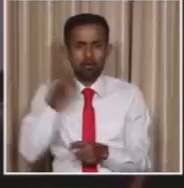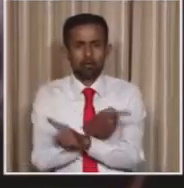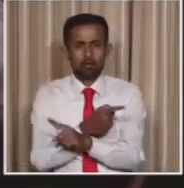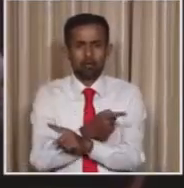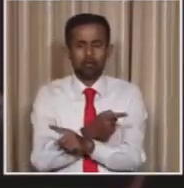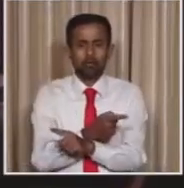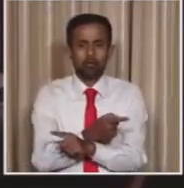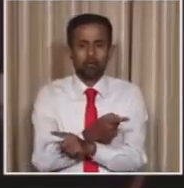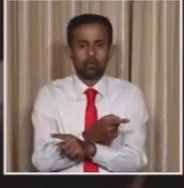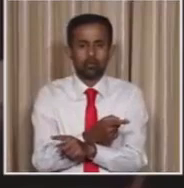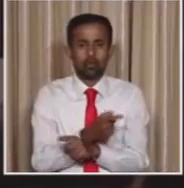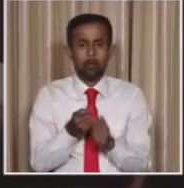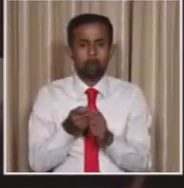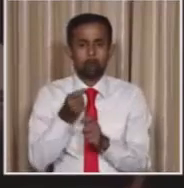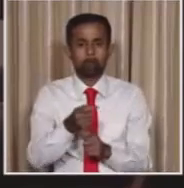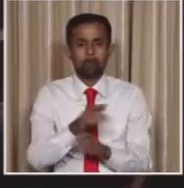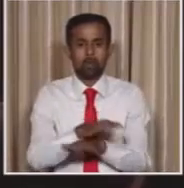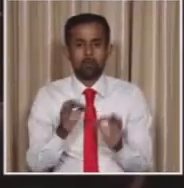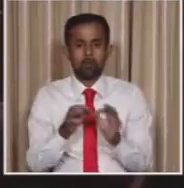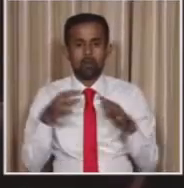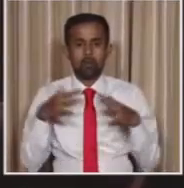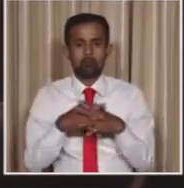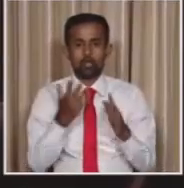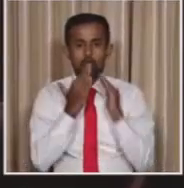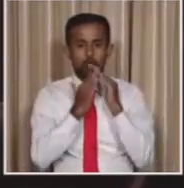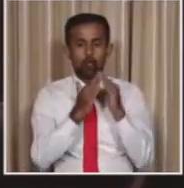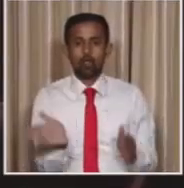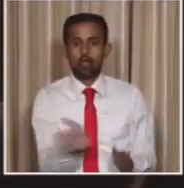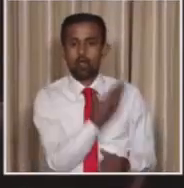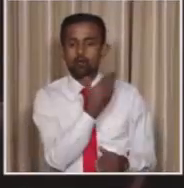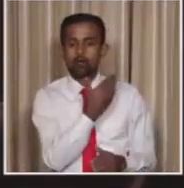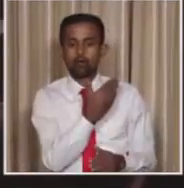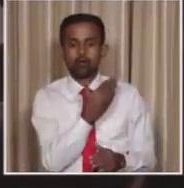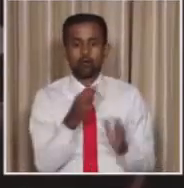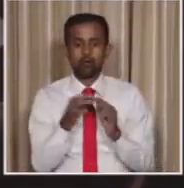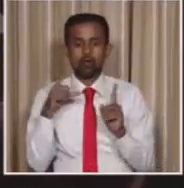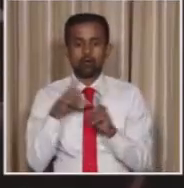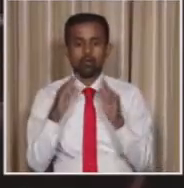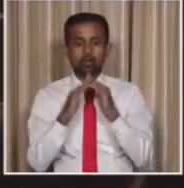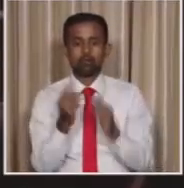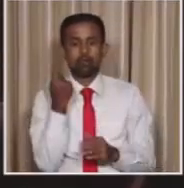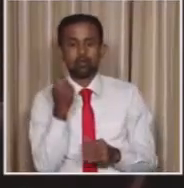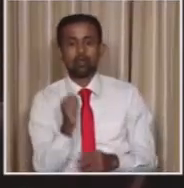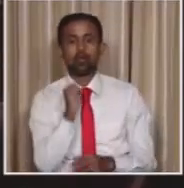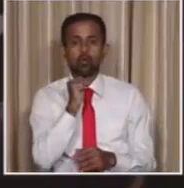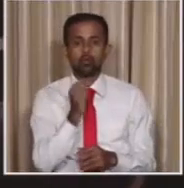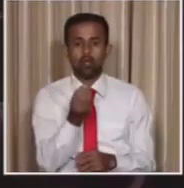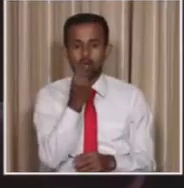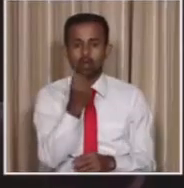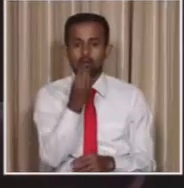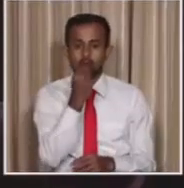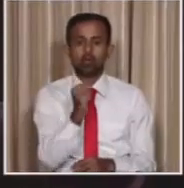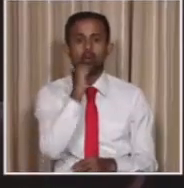රුපියල් එතුමිගේ පඩියෙන් කොහමද ළමයි බණ්ඩාරේල මහවිද්‍යාලය යන්නේ සමන්ත විද්‍යාලන්නේ බදුල්ලටම ගෙවල් කුලියට ඉන්නේ කොහමද කන්නේ බොන්නේ